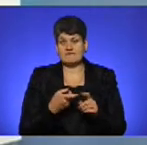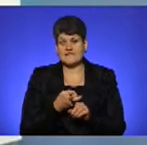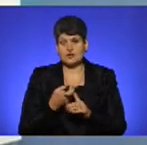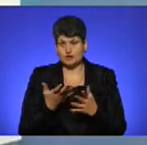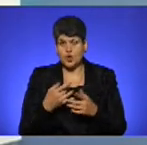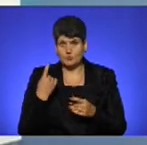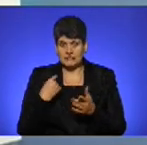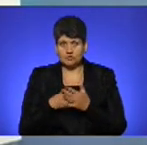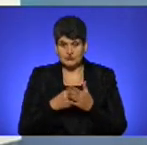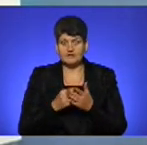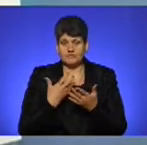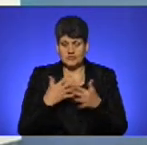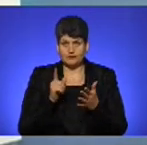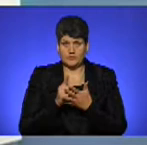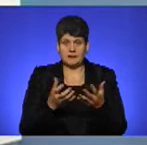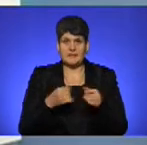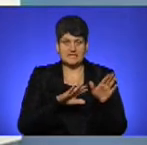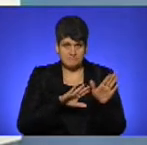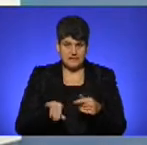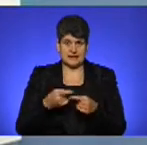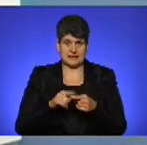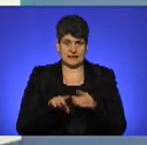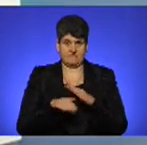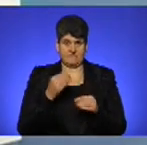має прийматися вже після цих виборів або